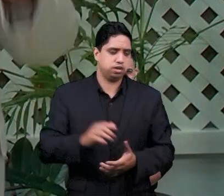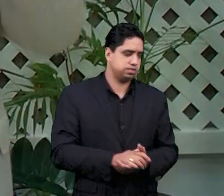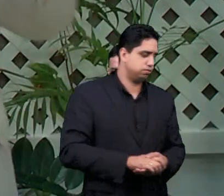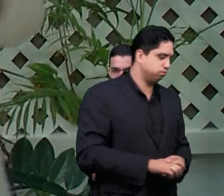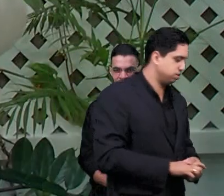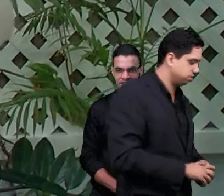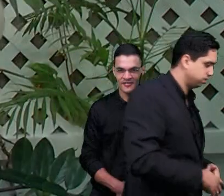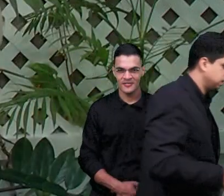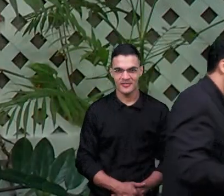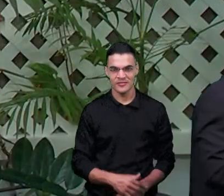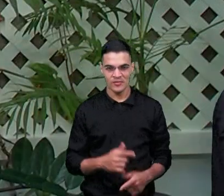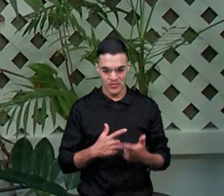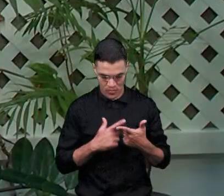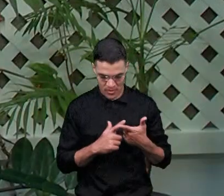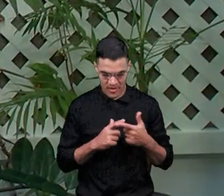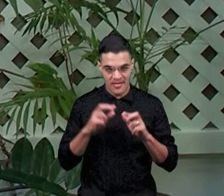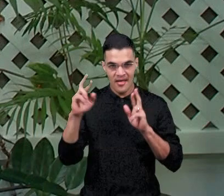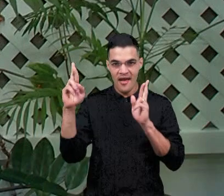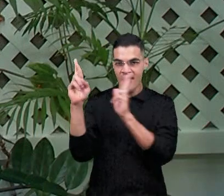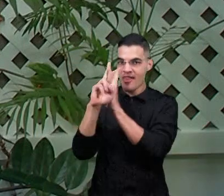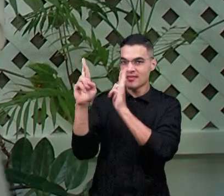Quand il